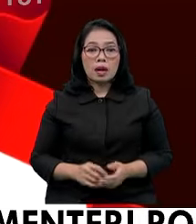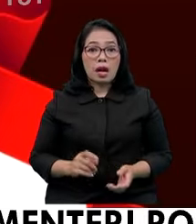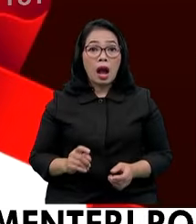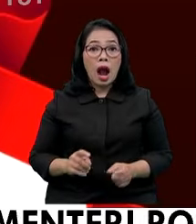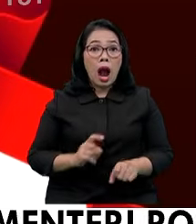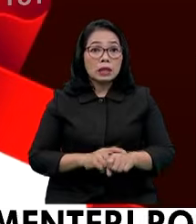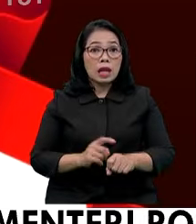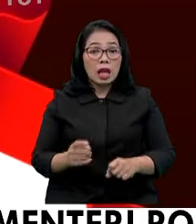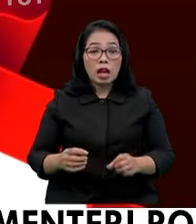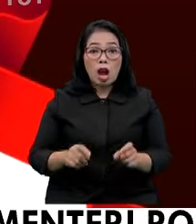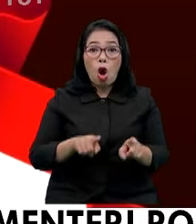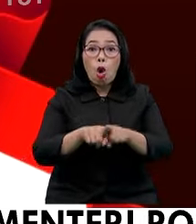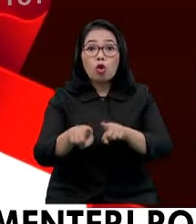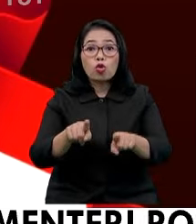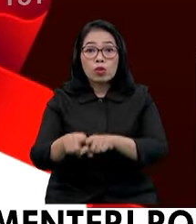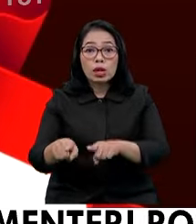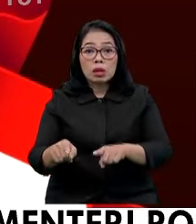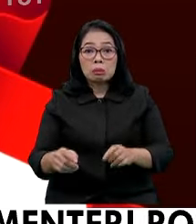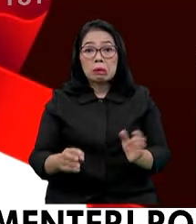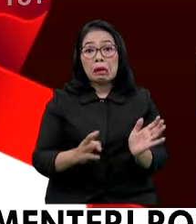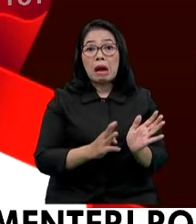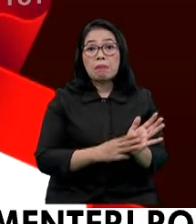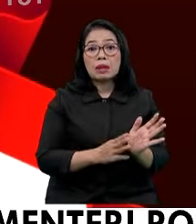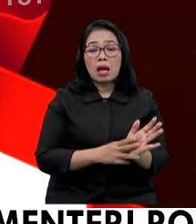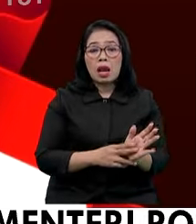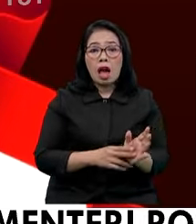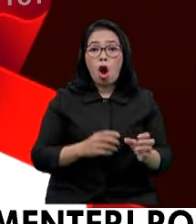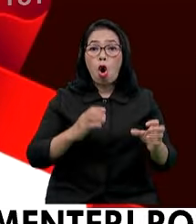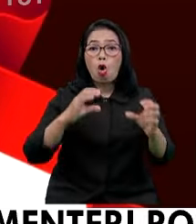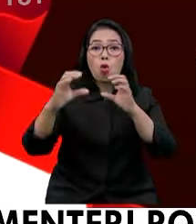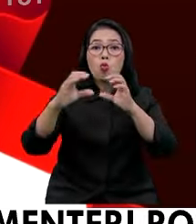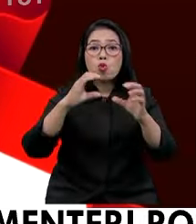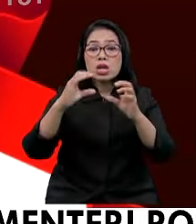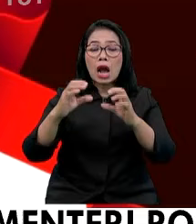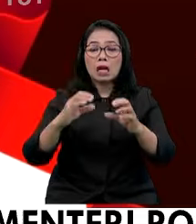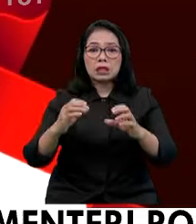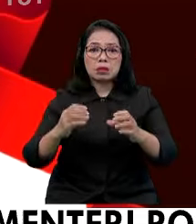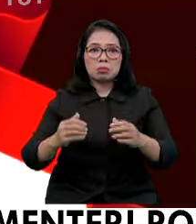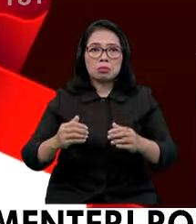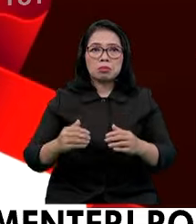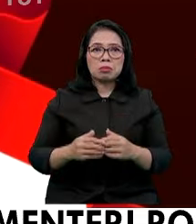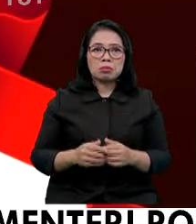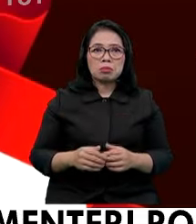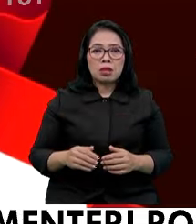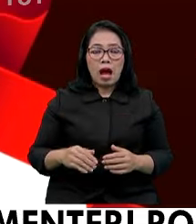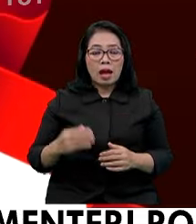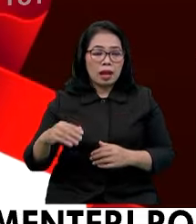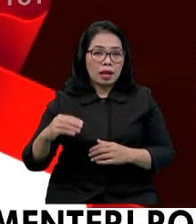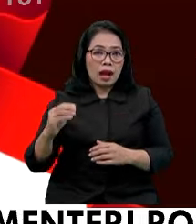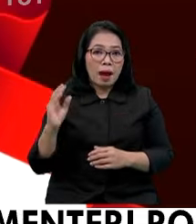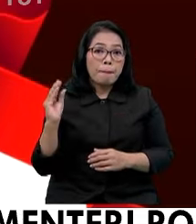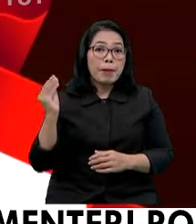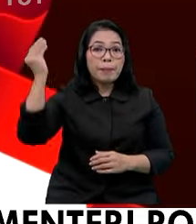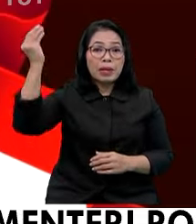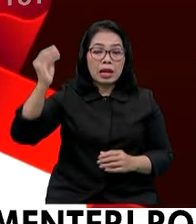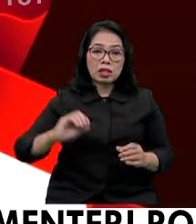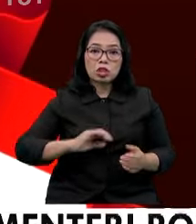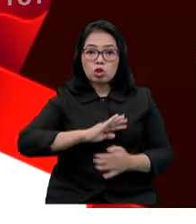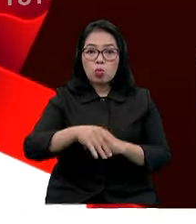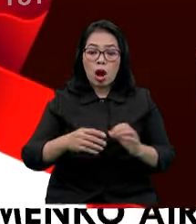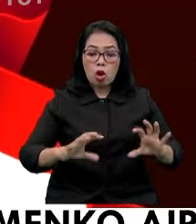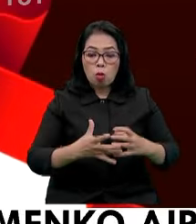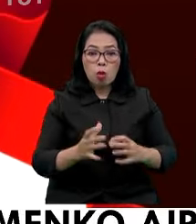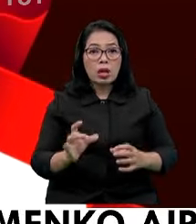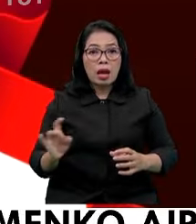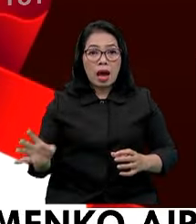ada masalah tertentu maka komunikasi kita gampang diteruskan antara pimpinan dengan semua kelompok yang lain